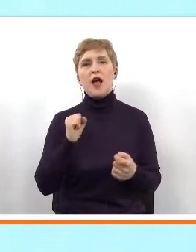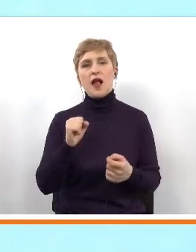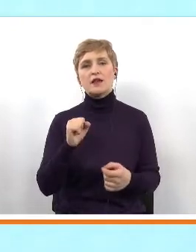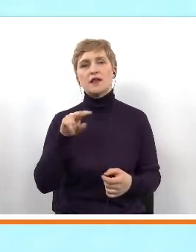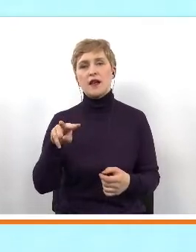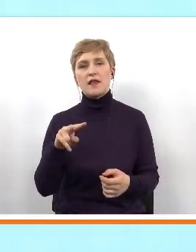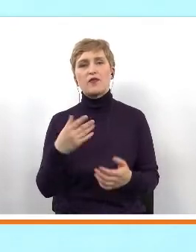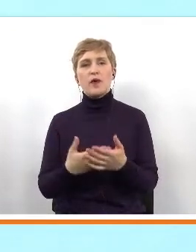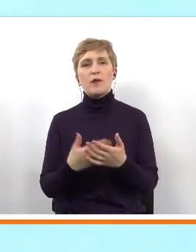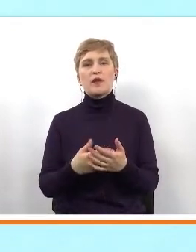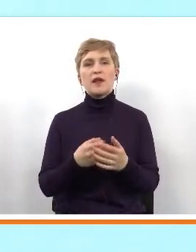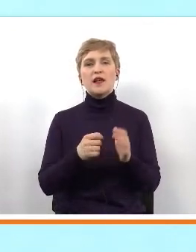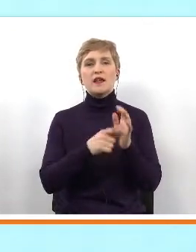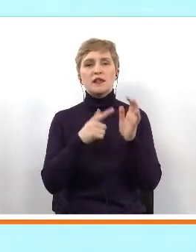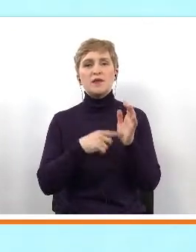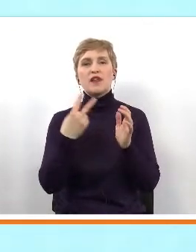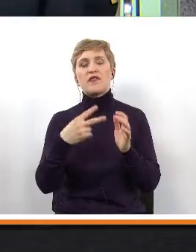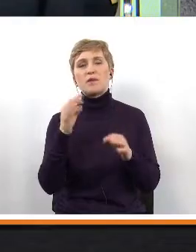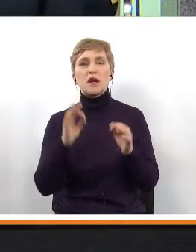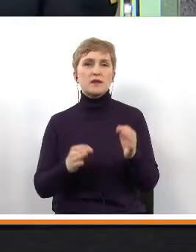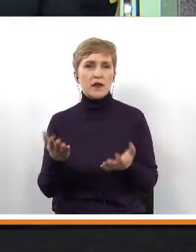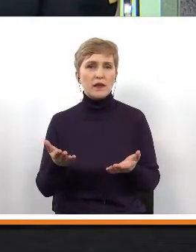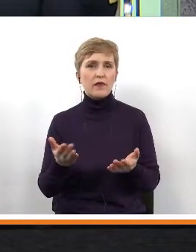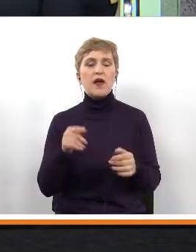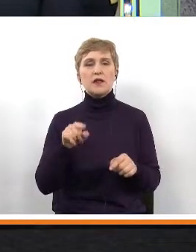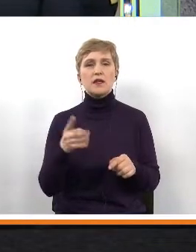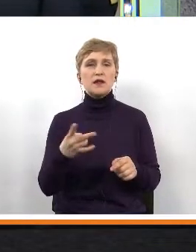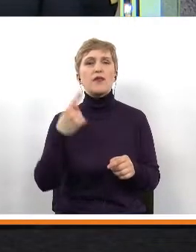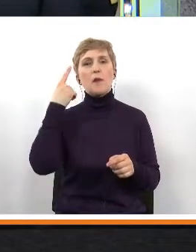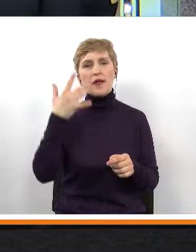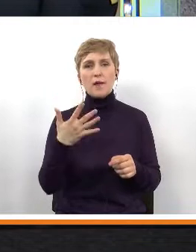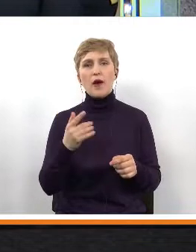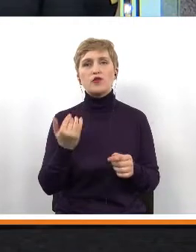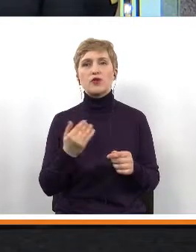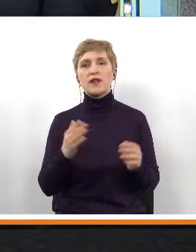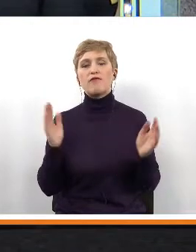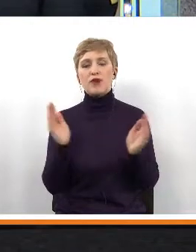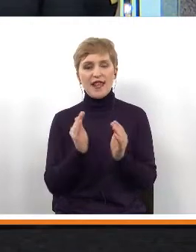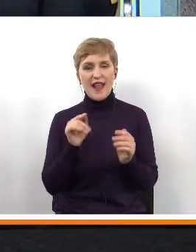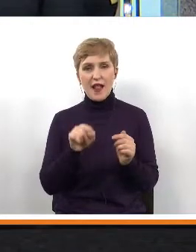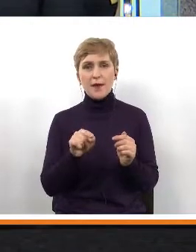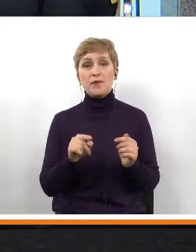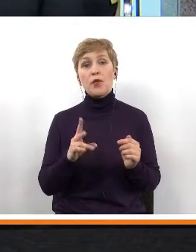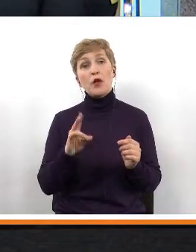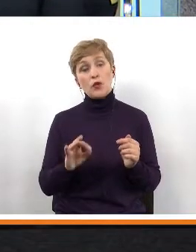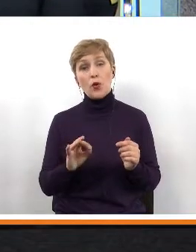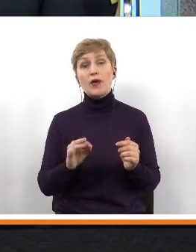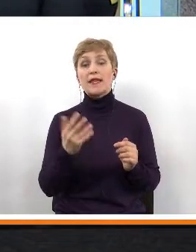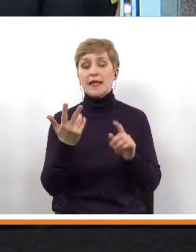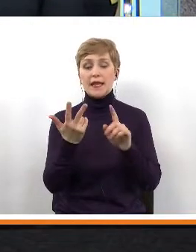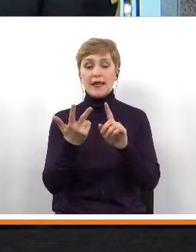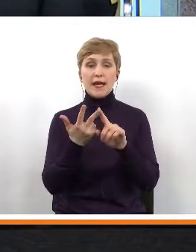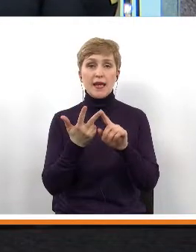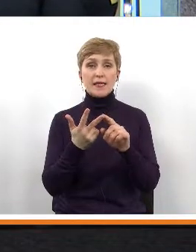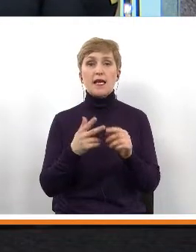да, по-моему, там 17-20%. Поэтому то есть здесь надо тоже понимать, что как бы здесь в пределах. Но тем не менее. И третья мера –